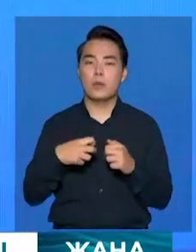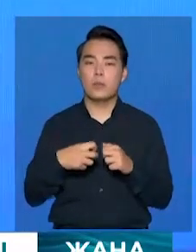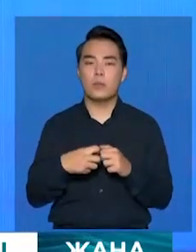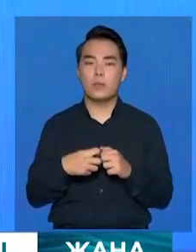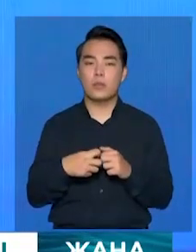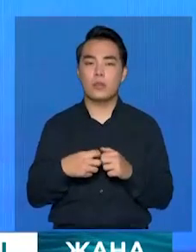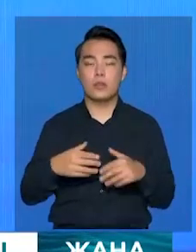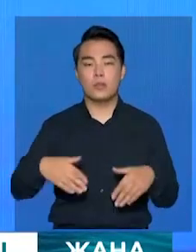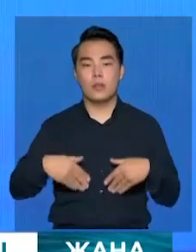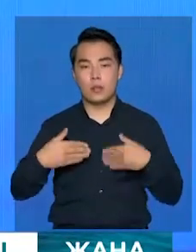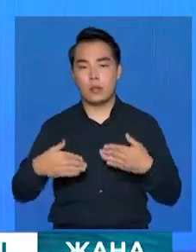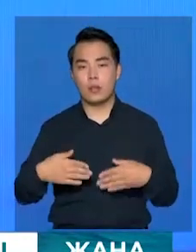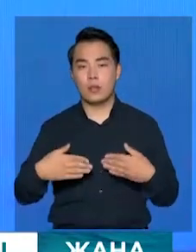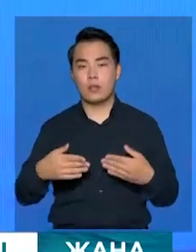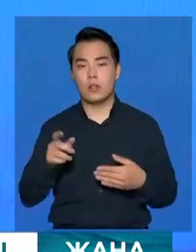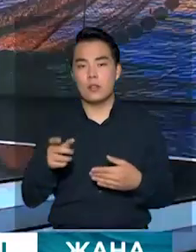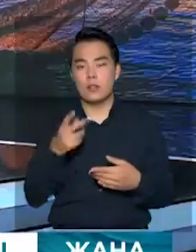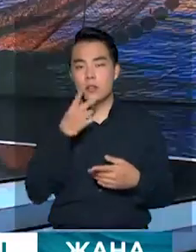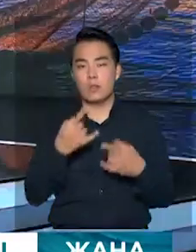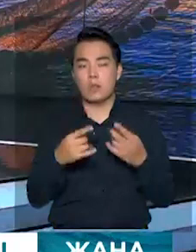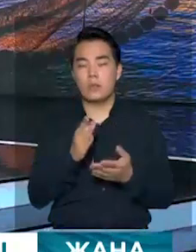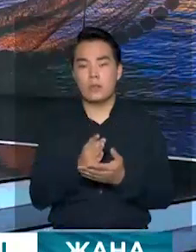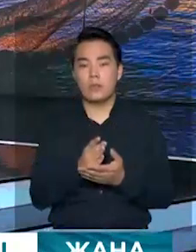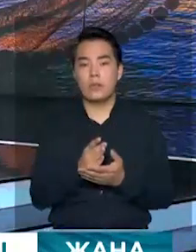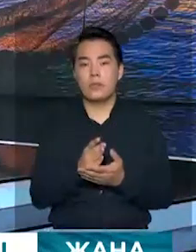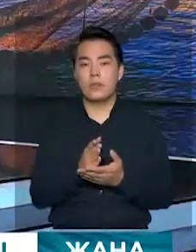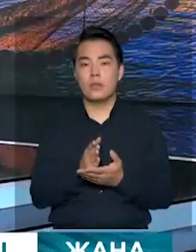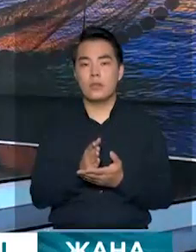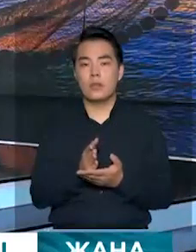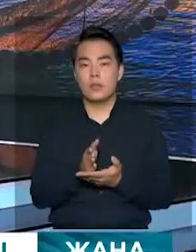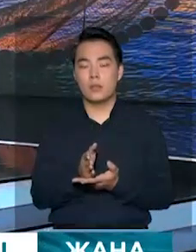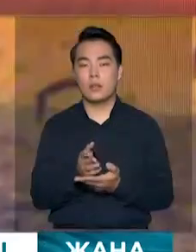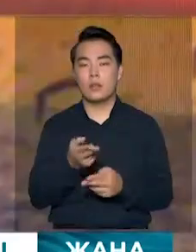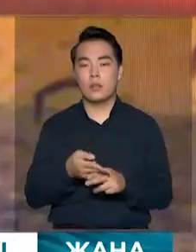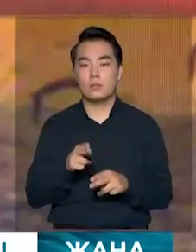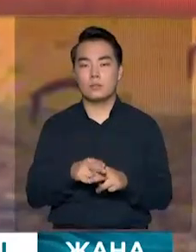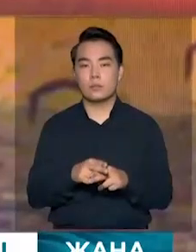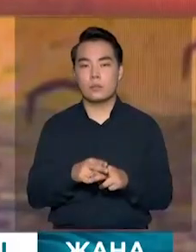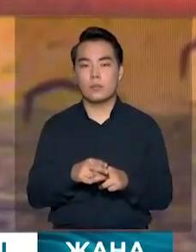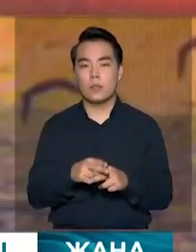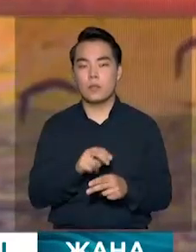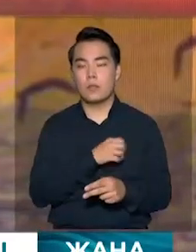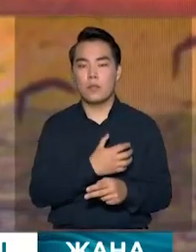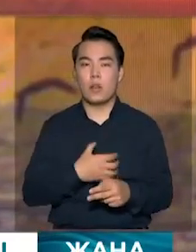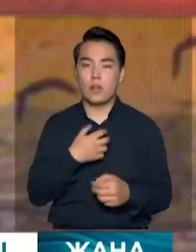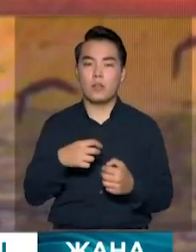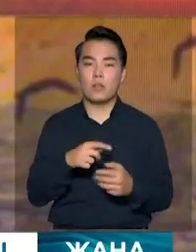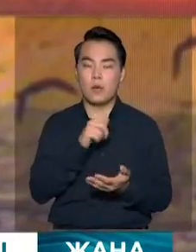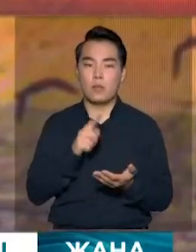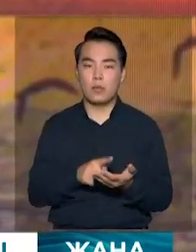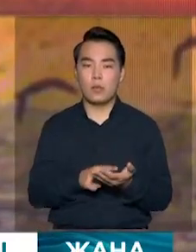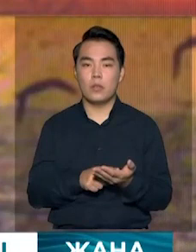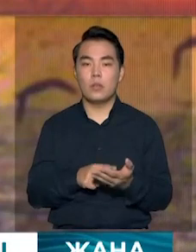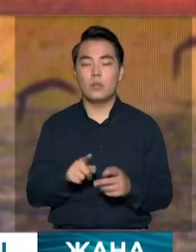Қайырлы кеш, құрметті телекөрермендер. Бүгін енді жалпы маңызды сұрақтың бірі.